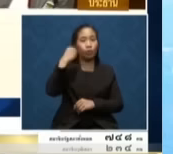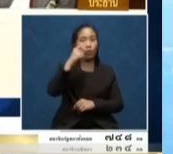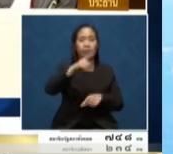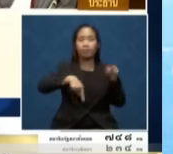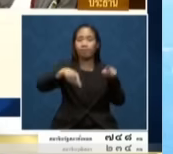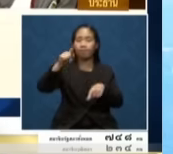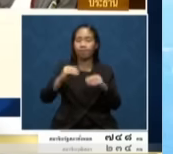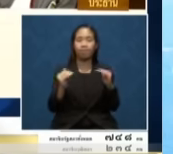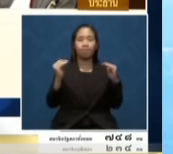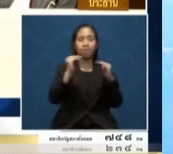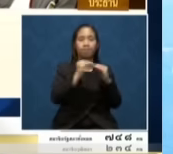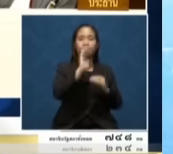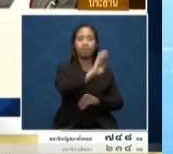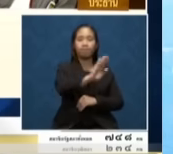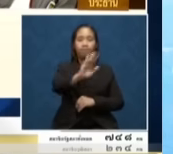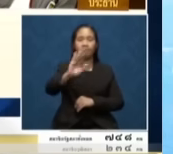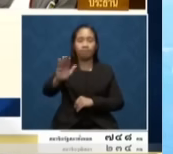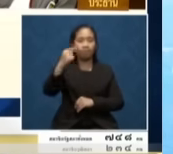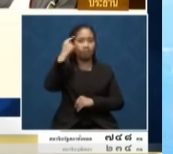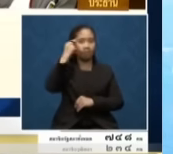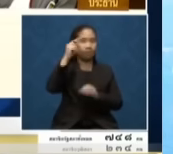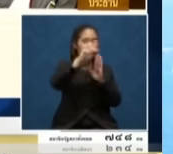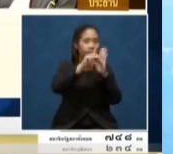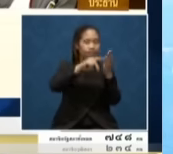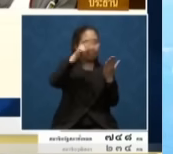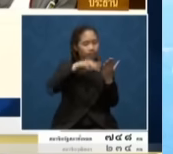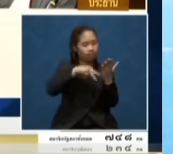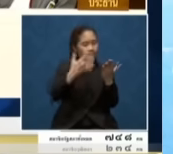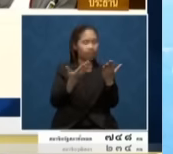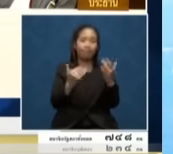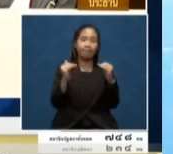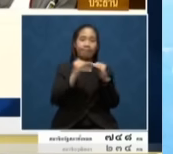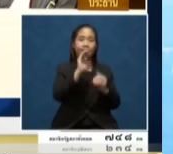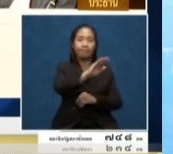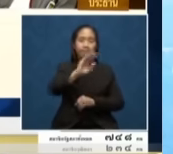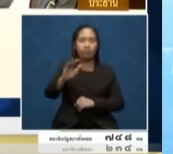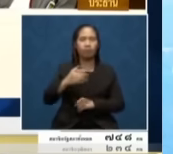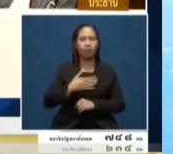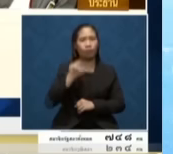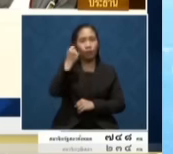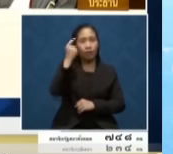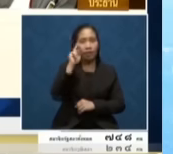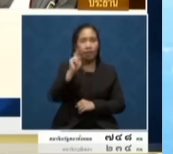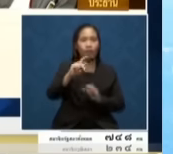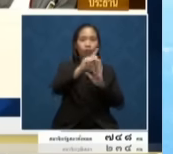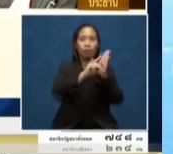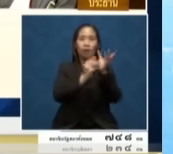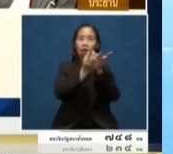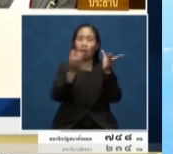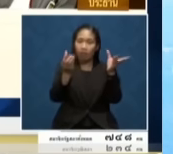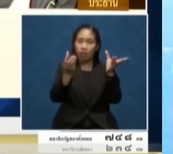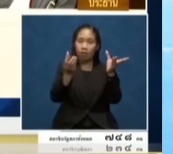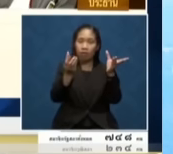ว่าหรือว่าจะโหวตจบในวันนี้เลยนายกรัฐมนตรีไม่ว่าคุณพี่ทานจะได้หรือไม่พรรคอื่นก็ยังคงมีสิทธิ์